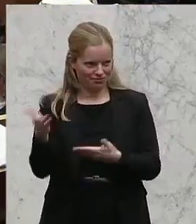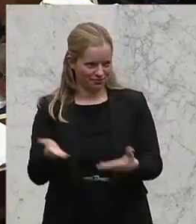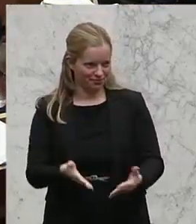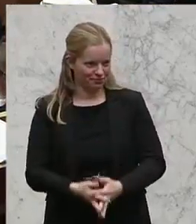zu prüfen. ist eben noch sehr wichtig. Dank.